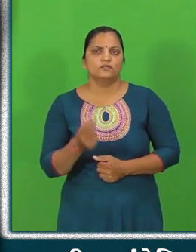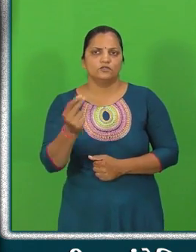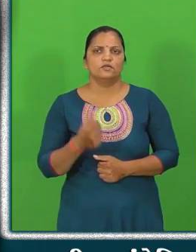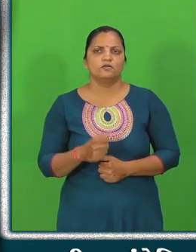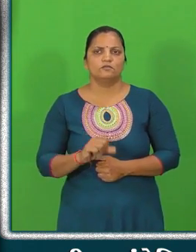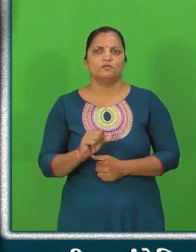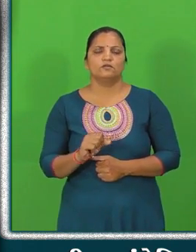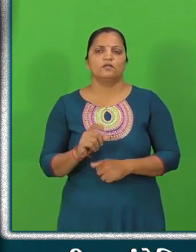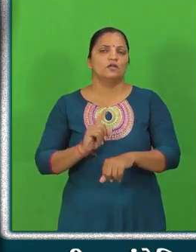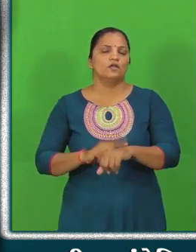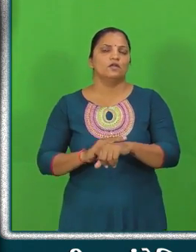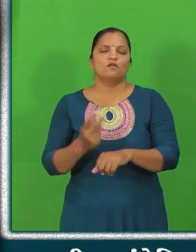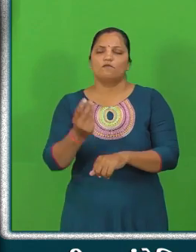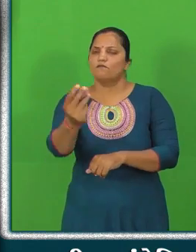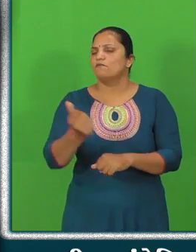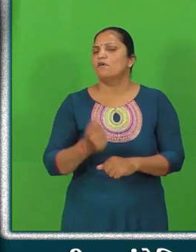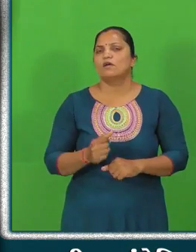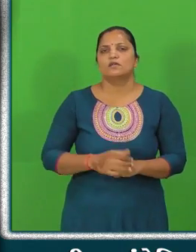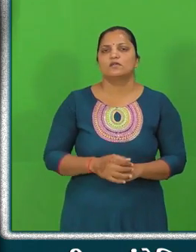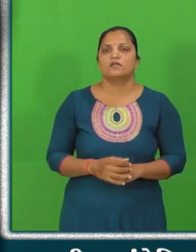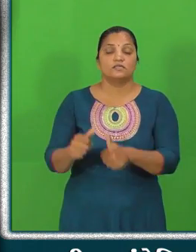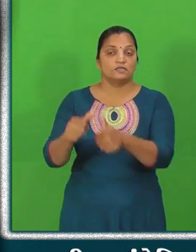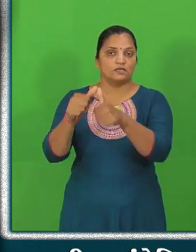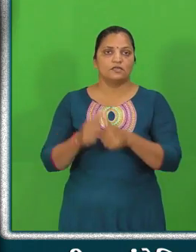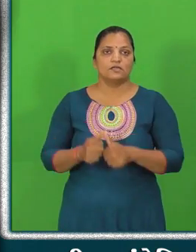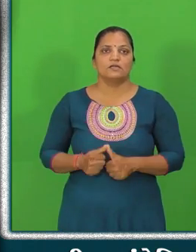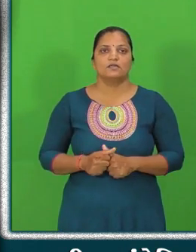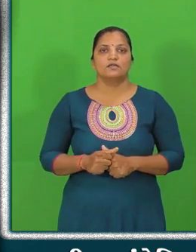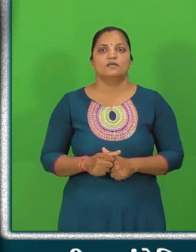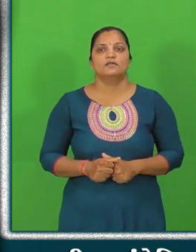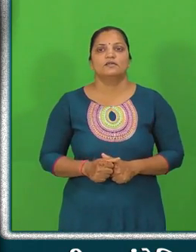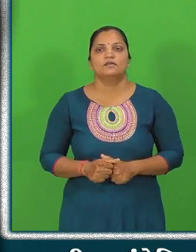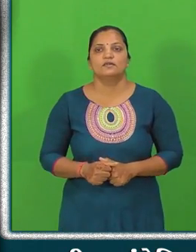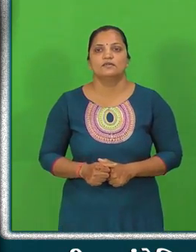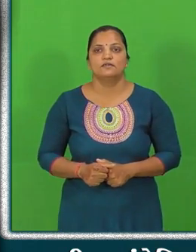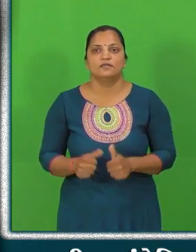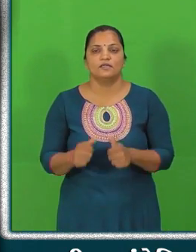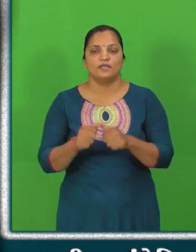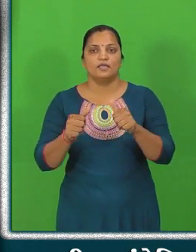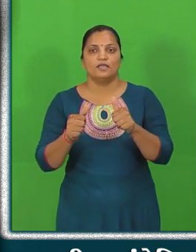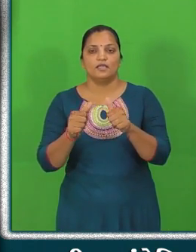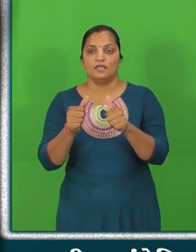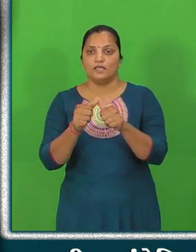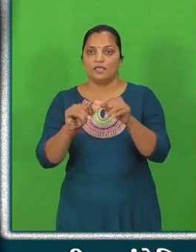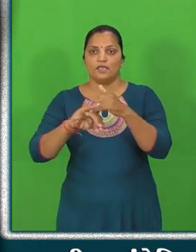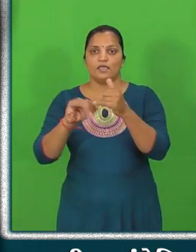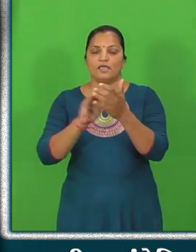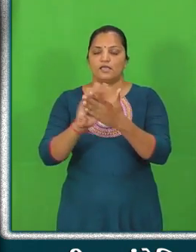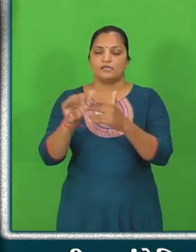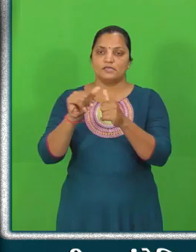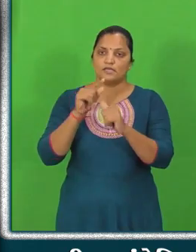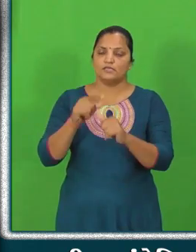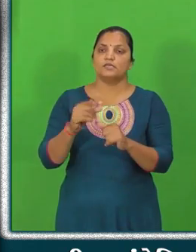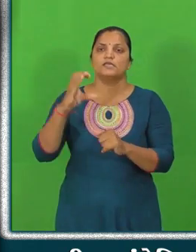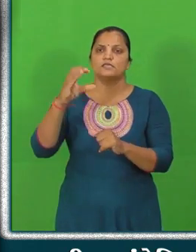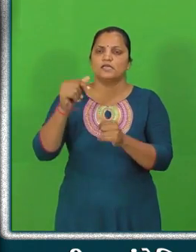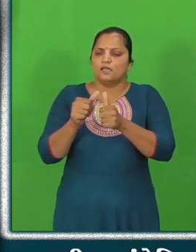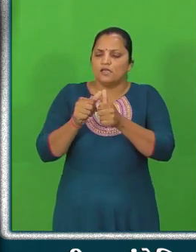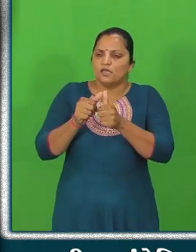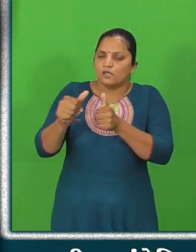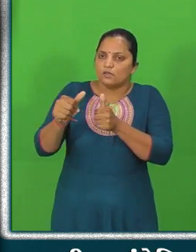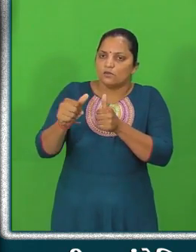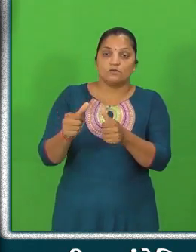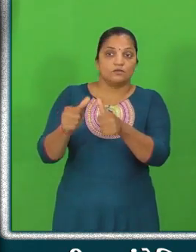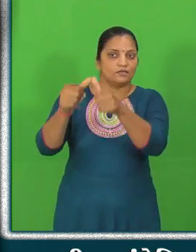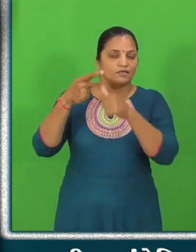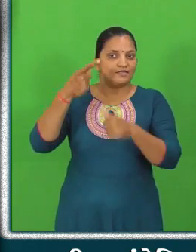ઝડપથી મને તમારે જવાબ આપવાનો છે. સી થી દૂર, વેરી ગુડ આશાબેન દુબે નો જવાબ છે સી થી દૂર છે.